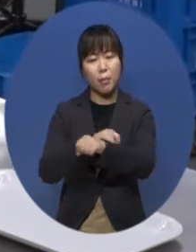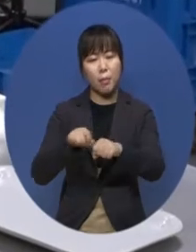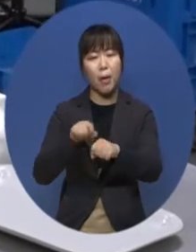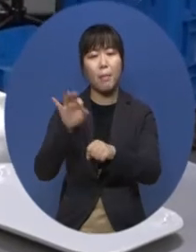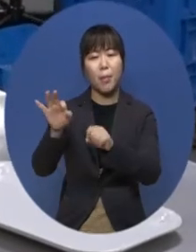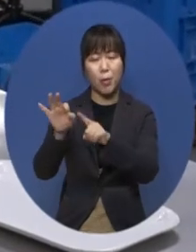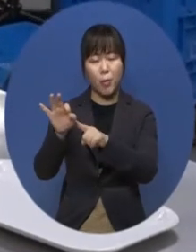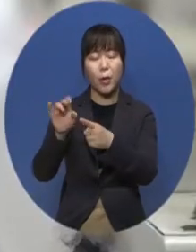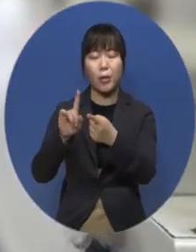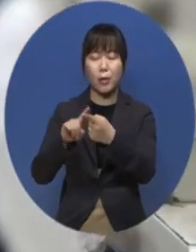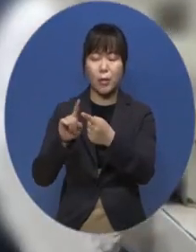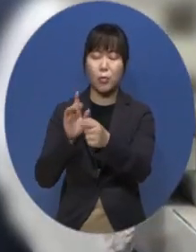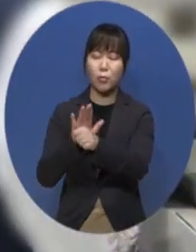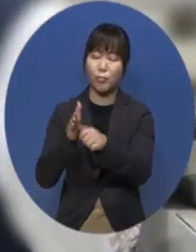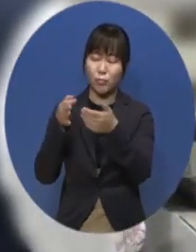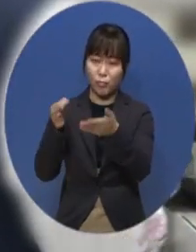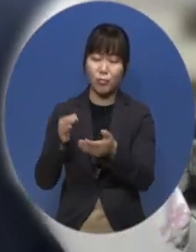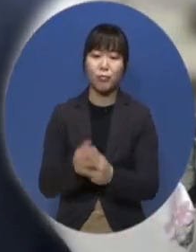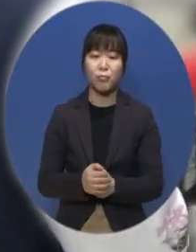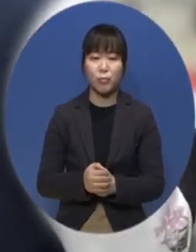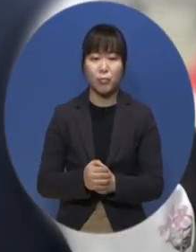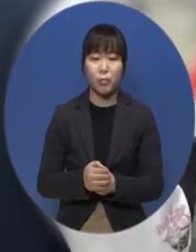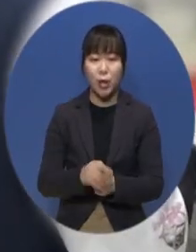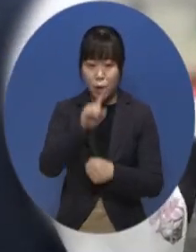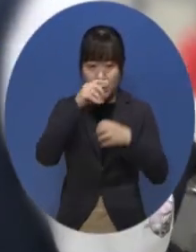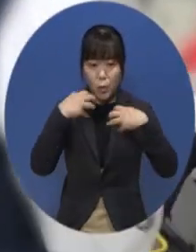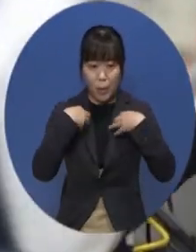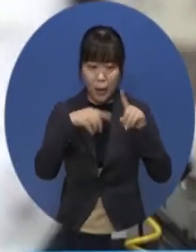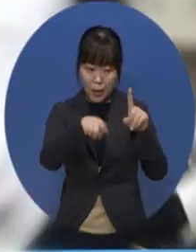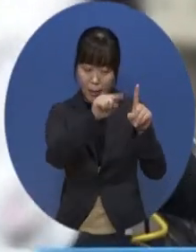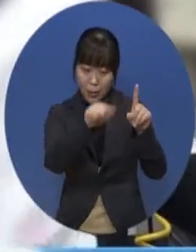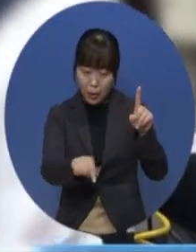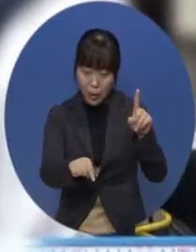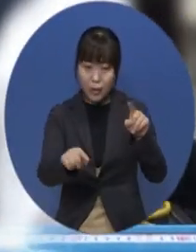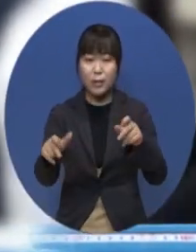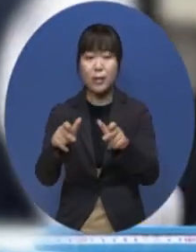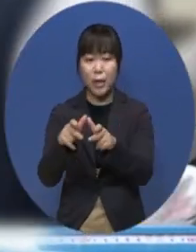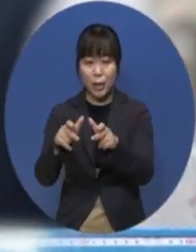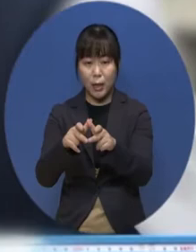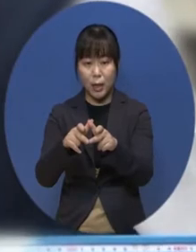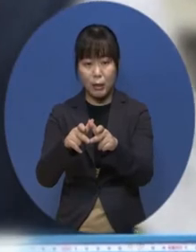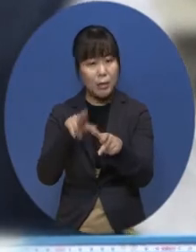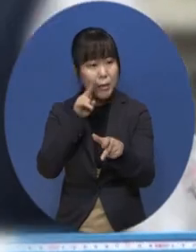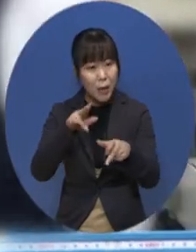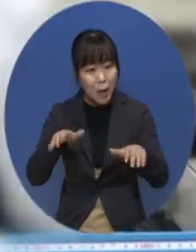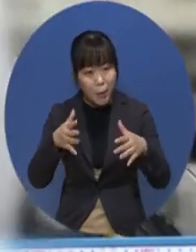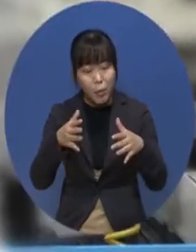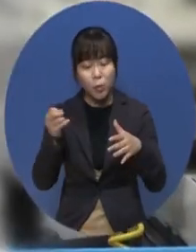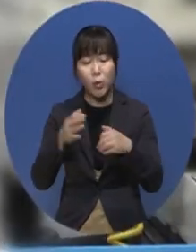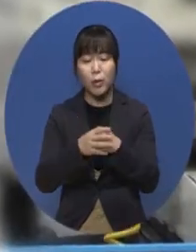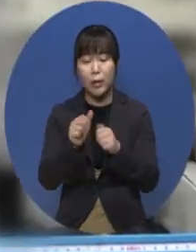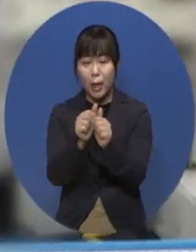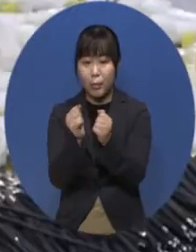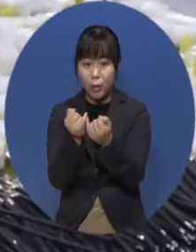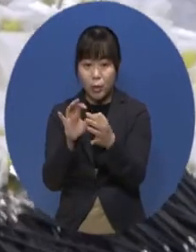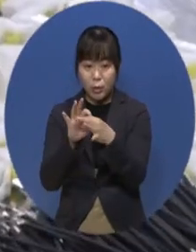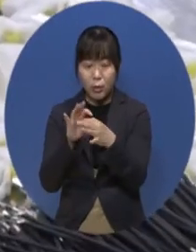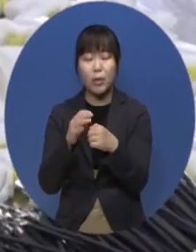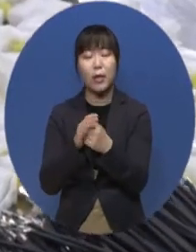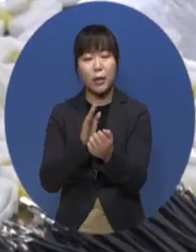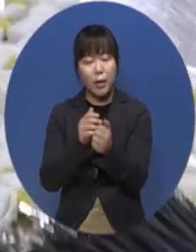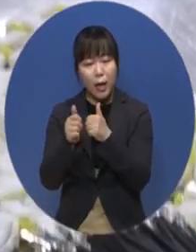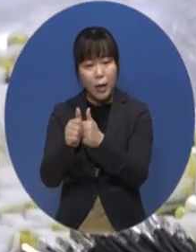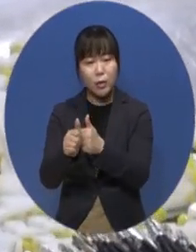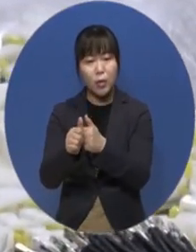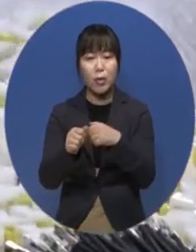비용을 보전하는 제도입니다. 정부는 장애인 한 명당 장애 정도와 성별에 따라 월 30만